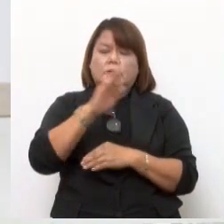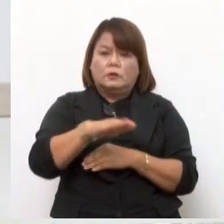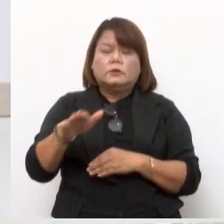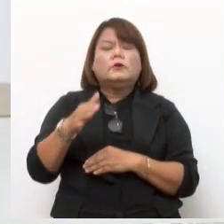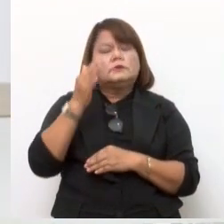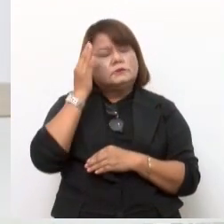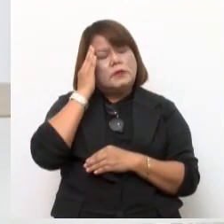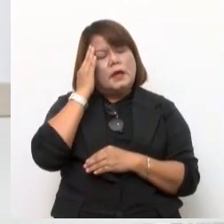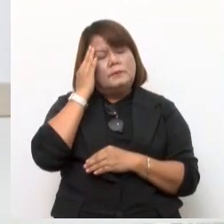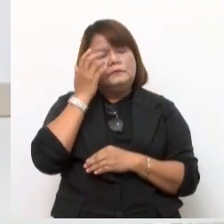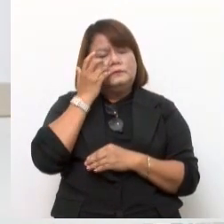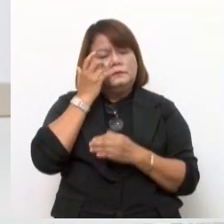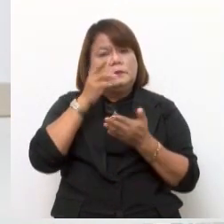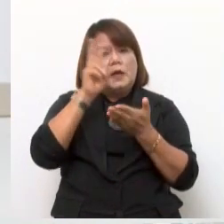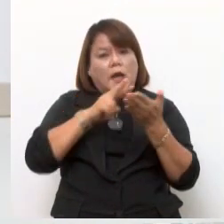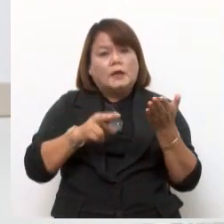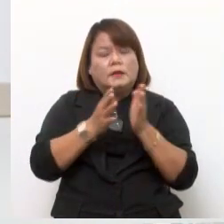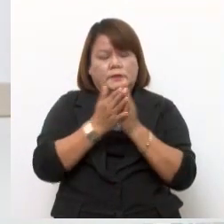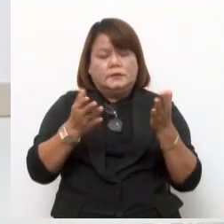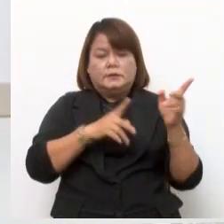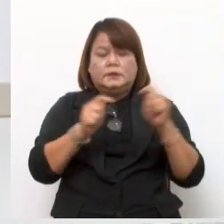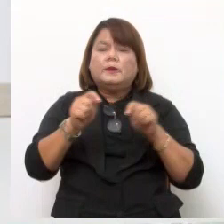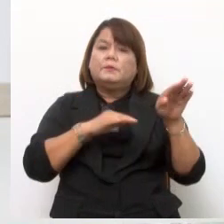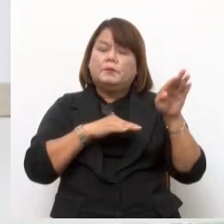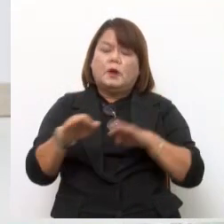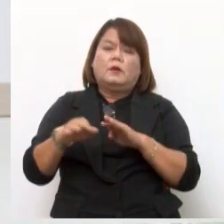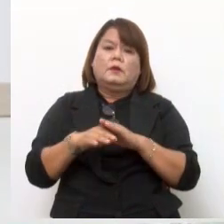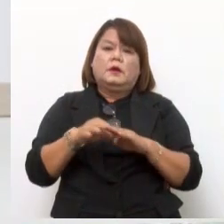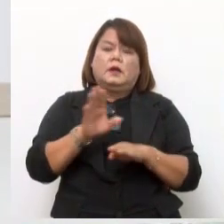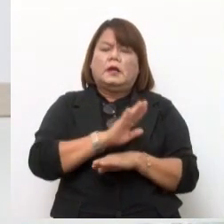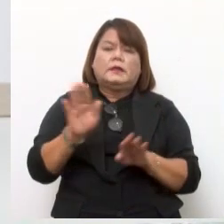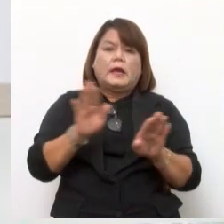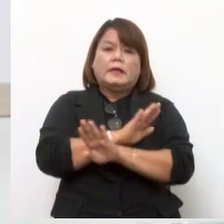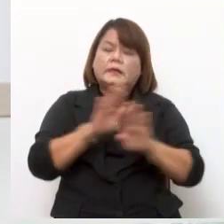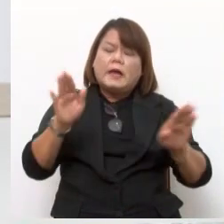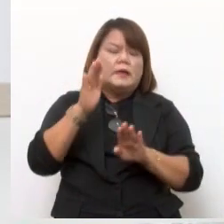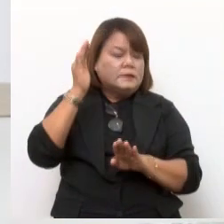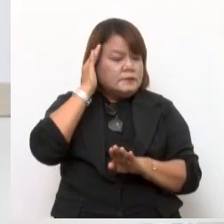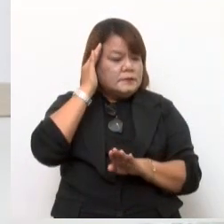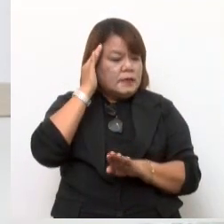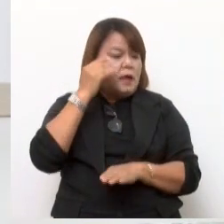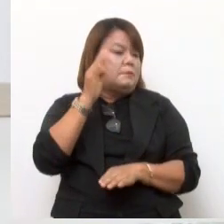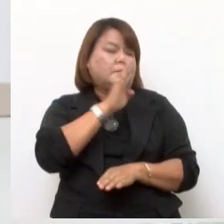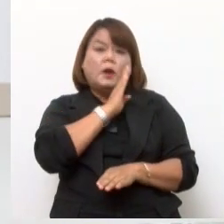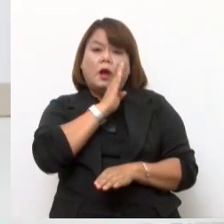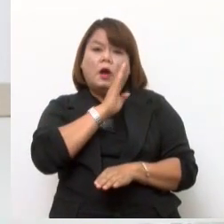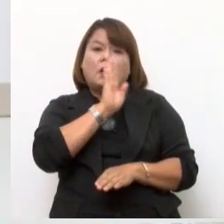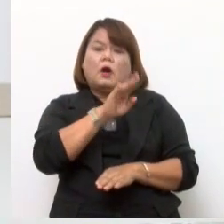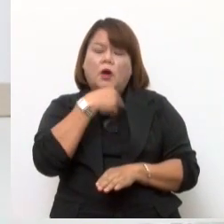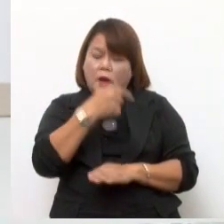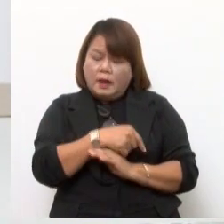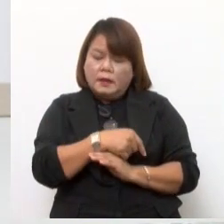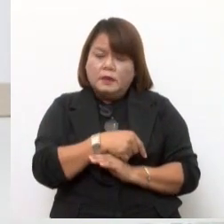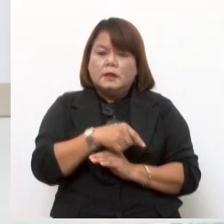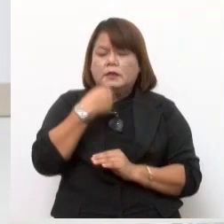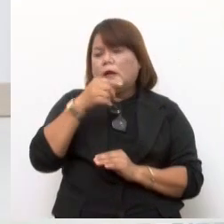ได้อ่านหนังสือนะครับเตรียมตัวให้พร้อมนะครับและอย่าได้หลงเชื่อกับคำกล่าวอ้างทั้งหลายที่ผมนำเรียนหรือถ้ามี